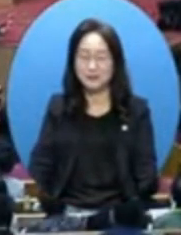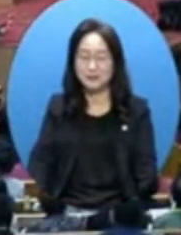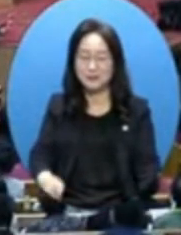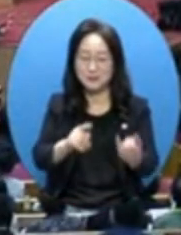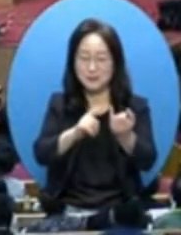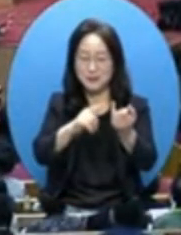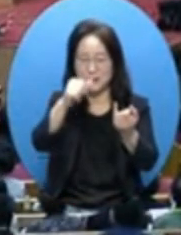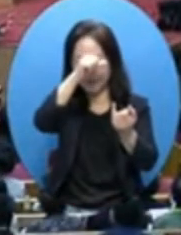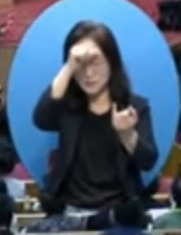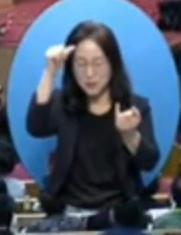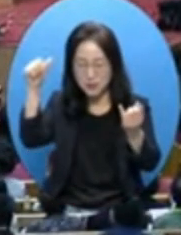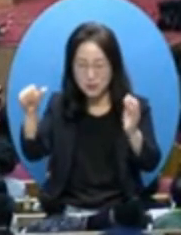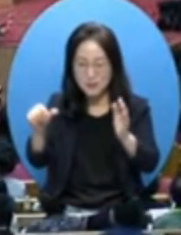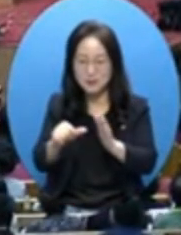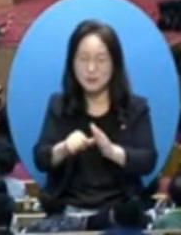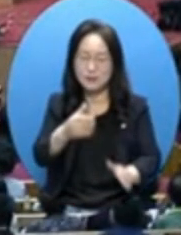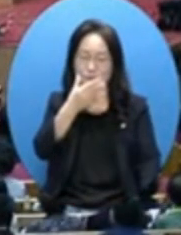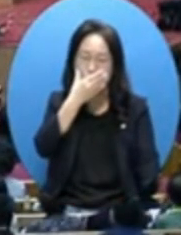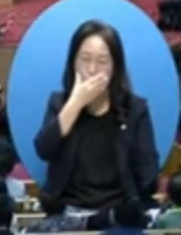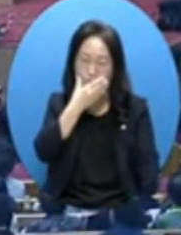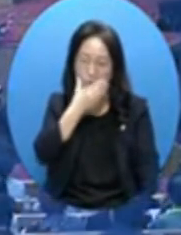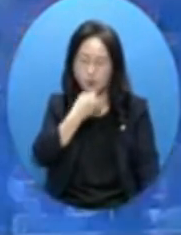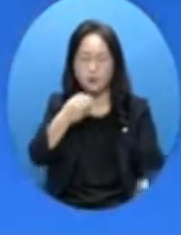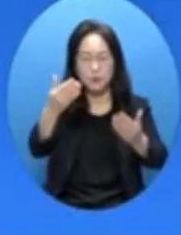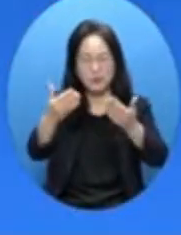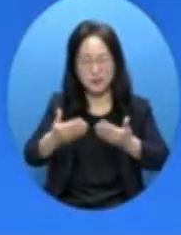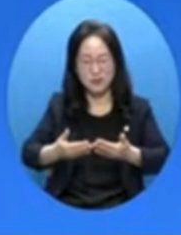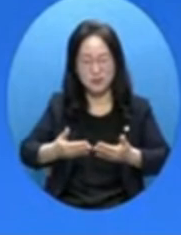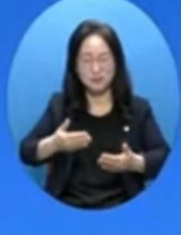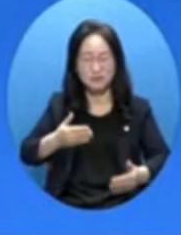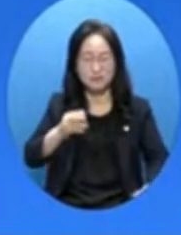한평생 복된 삶을 살았다고 생각을 합니다.